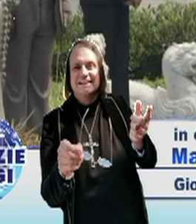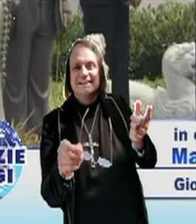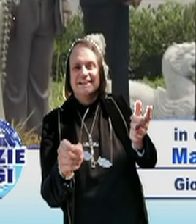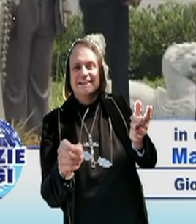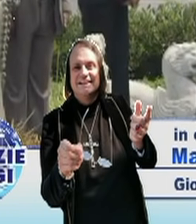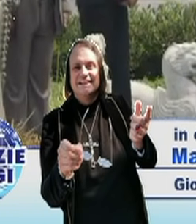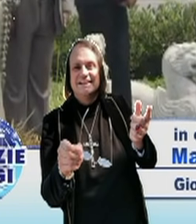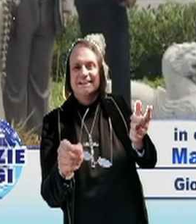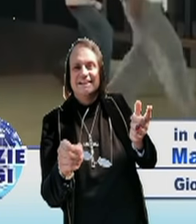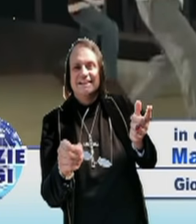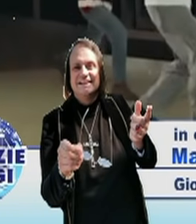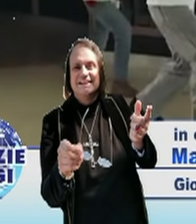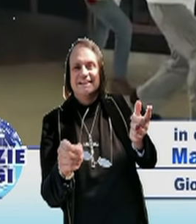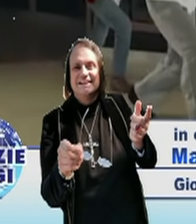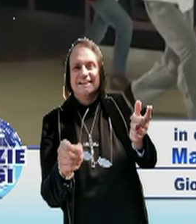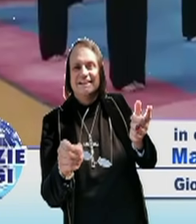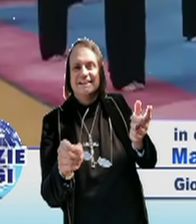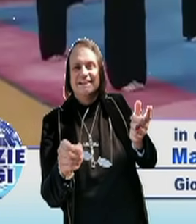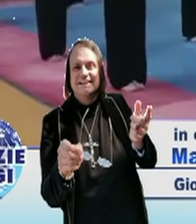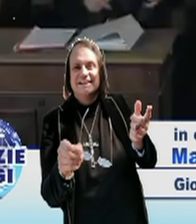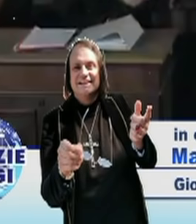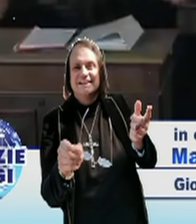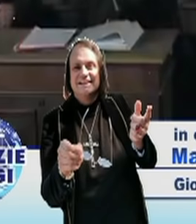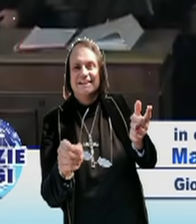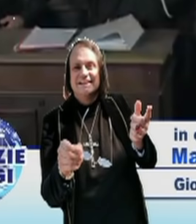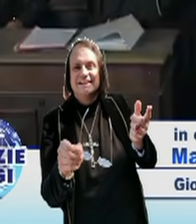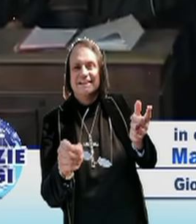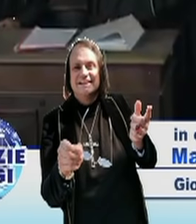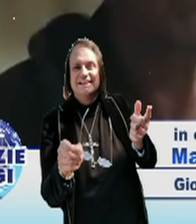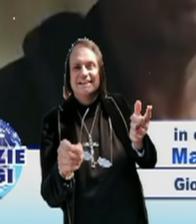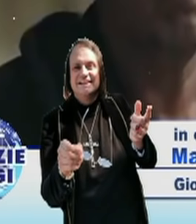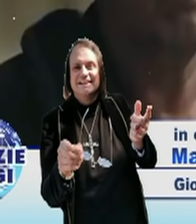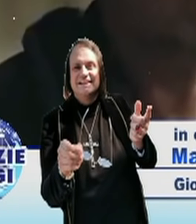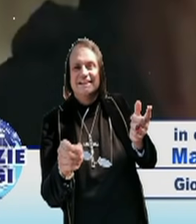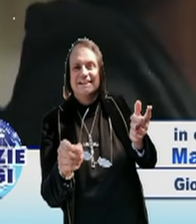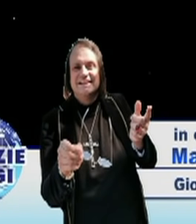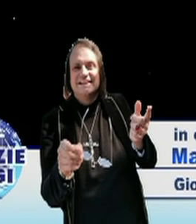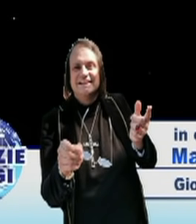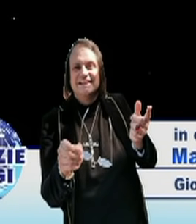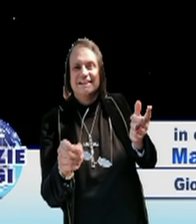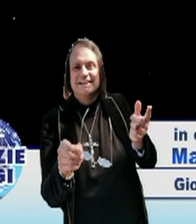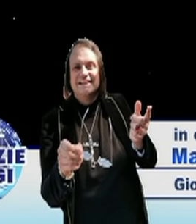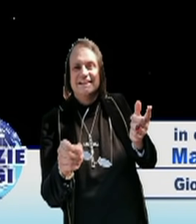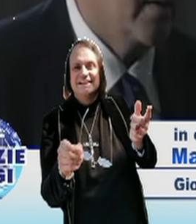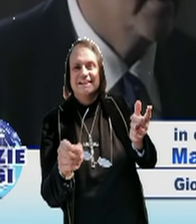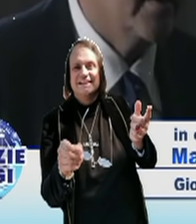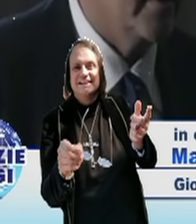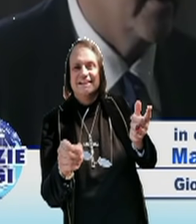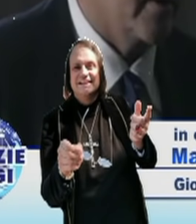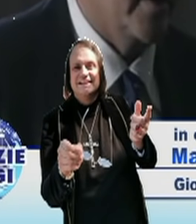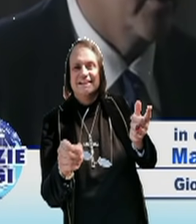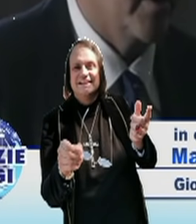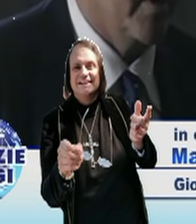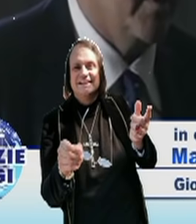ha interpretato proprio le parti che gli ho scritto. Vabbè. Del giovane allievo che studia criminologia. Benissimo. Io credo che sia un'opera meravigliosa, un'opera